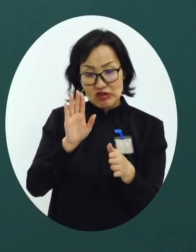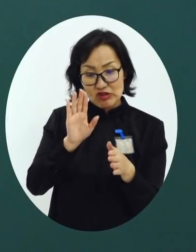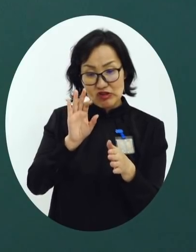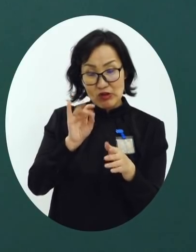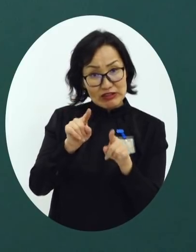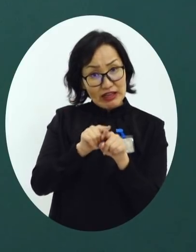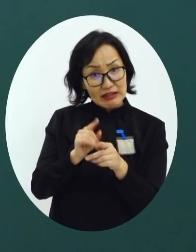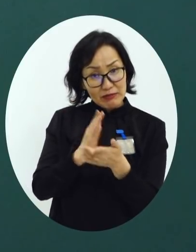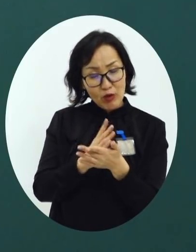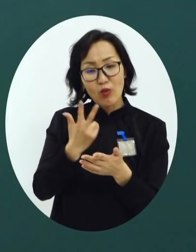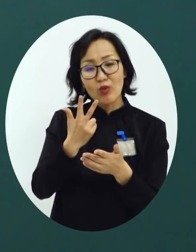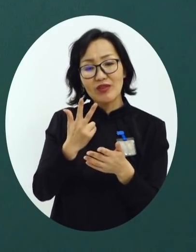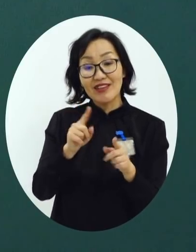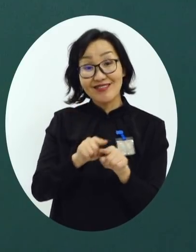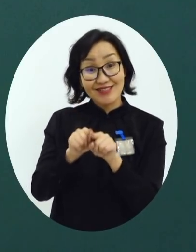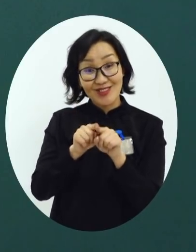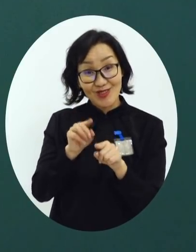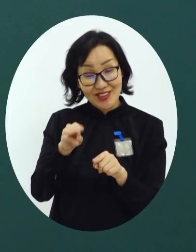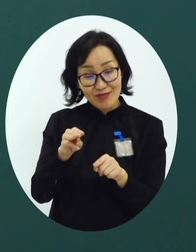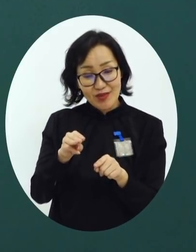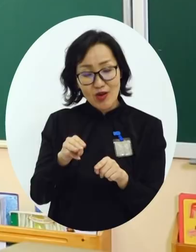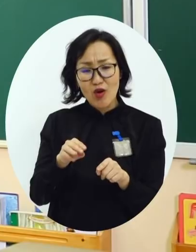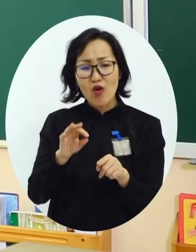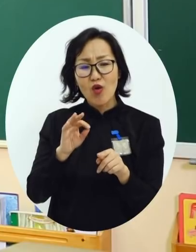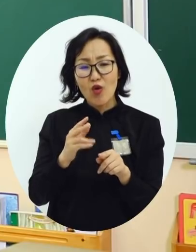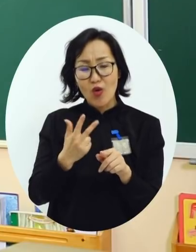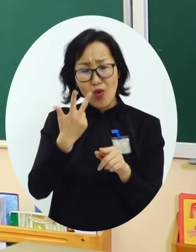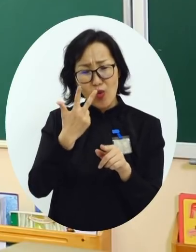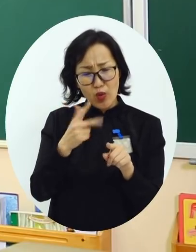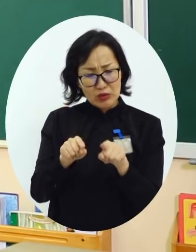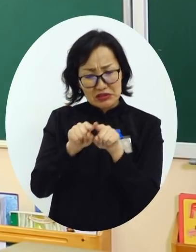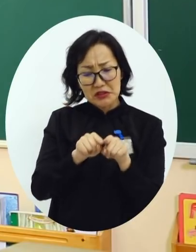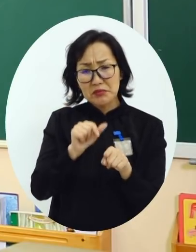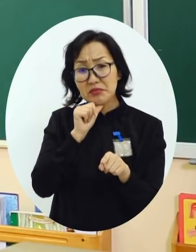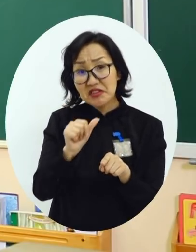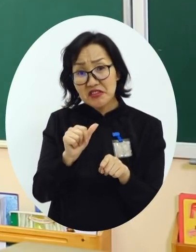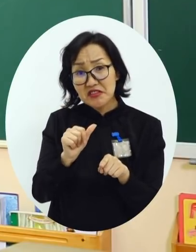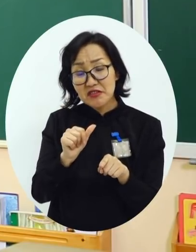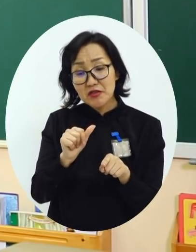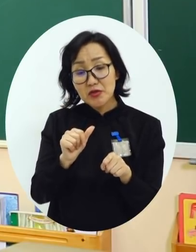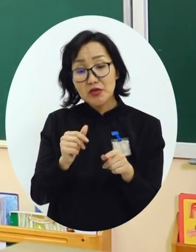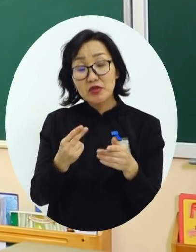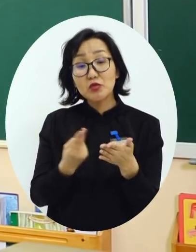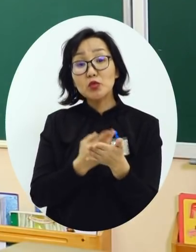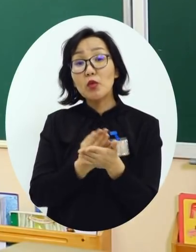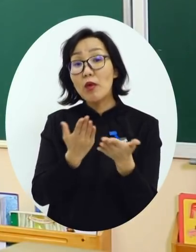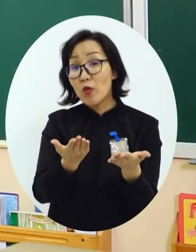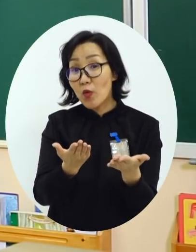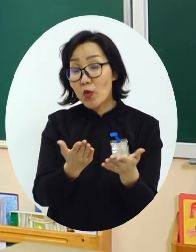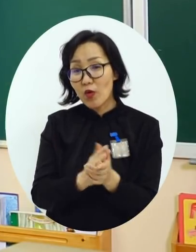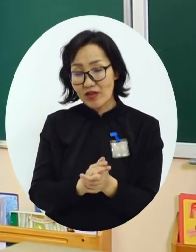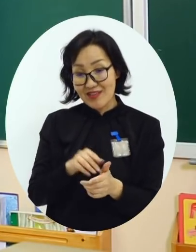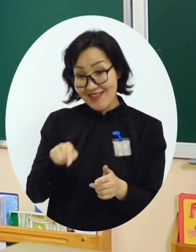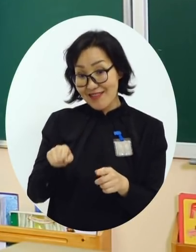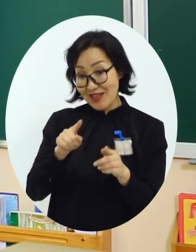энэ гурвалжингийн гурван тал тэнцүү байна. За, өөр хэмжээтэй зурсан гурван тал нь тэнцүү биш зурсан хэрэг байна уу? За, тэгвэл